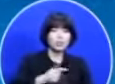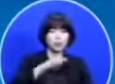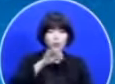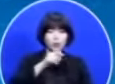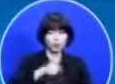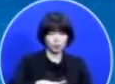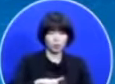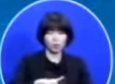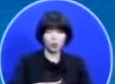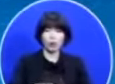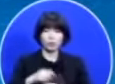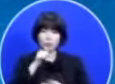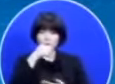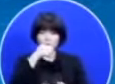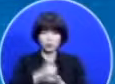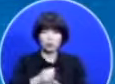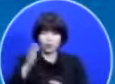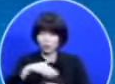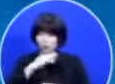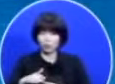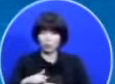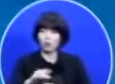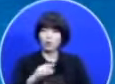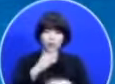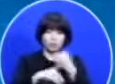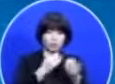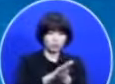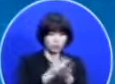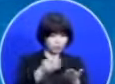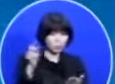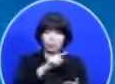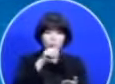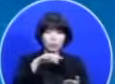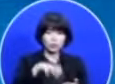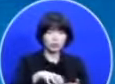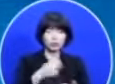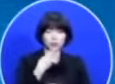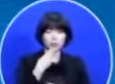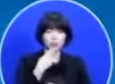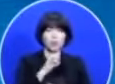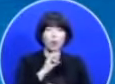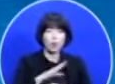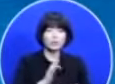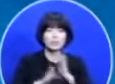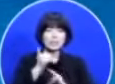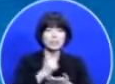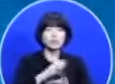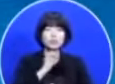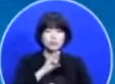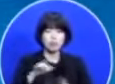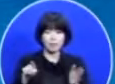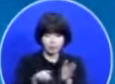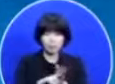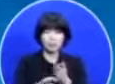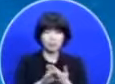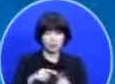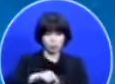면제 브라 든지 성경 어디에도 없어요 오직 예수님만 믿으면 누구나 구원 받게 돼 있고